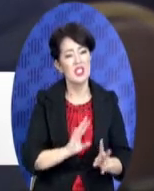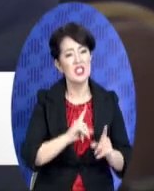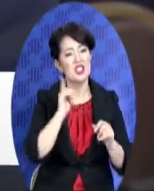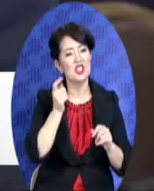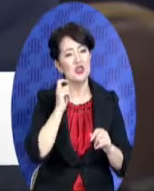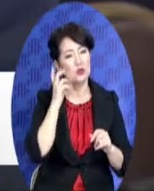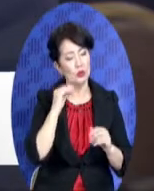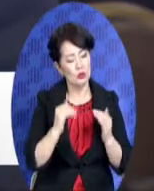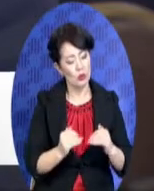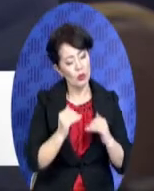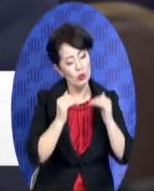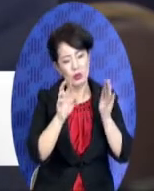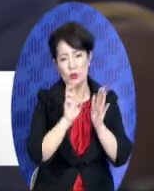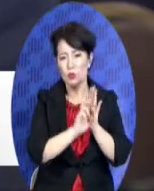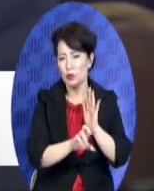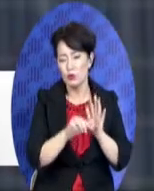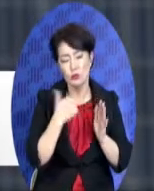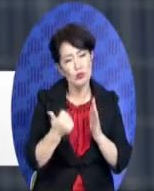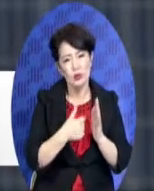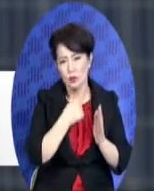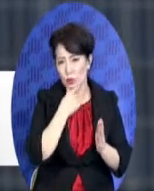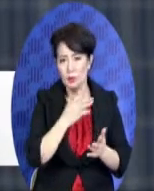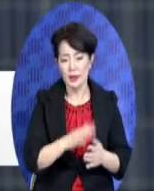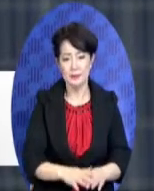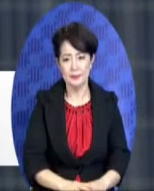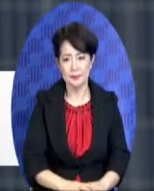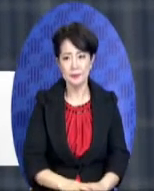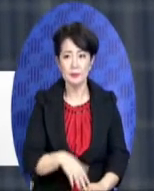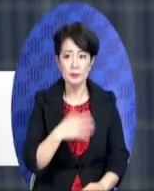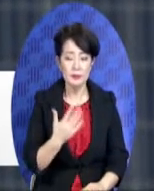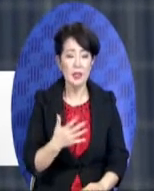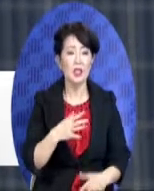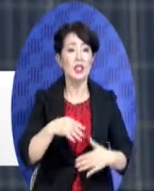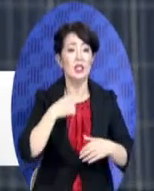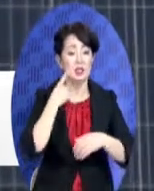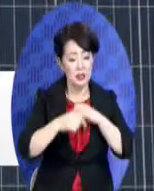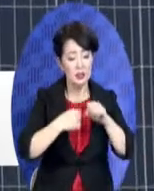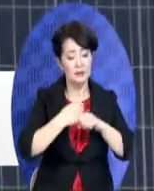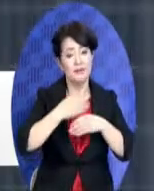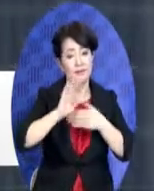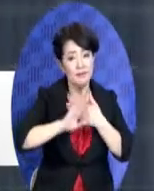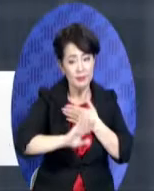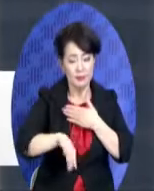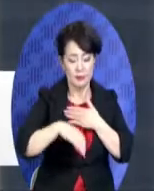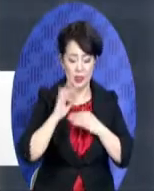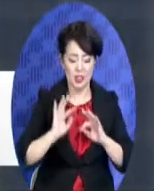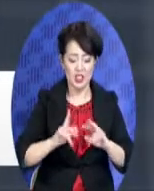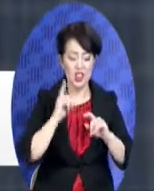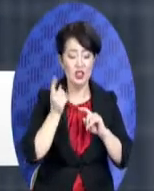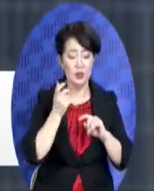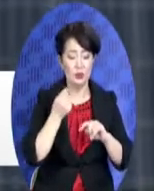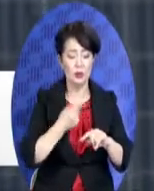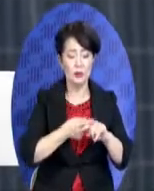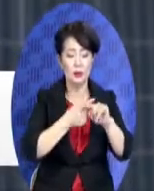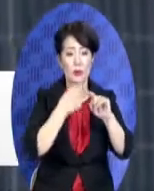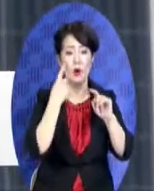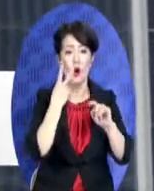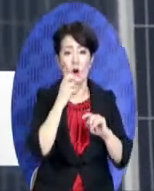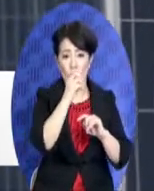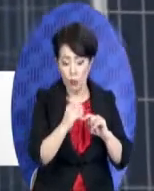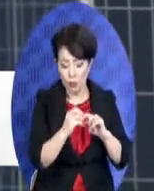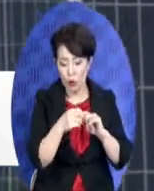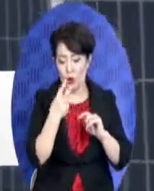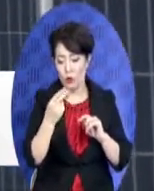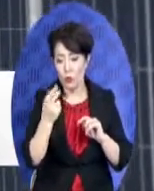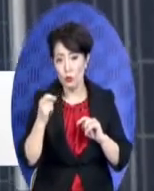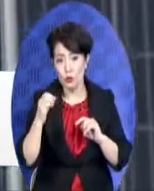эрчим хүч манаас өгч боломж нь бүрдэхгүй юм аа. Манай улс эх хонд сэргээгдэх эрчим хүчийн 20% хүргэнэ. 2030 он гэхэд 30% хүргэх